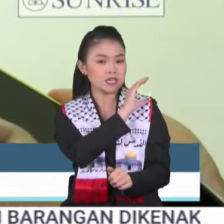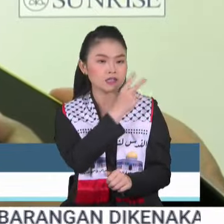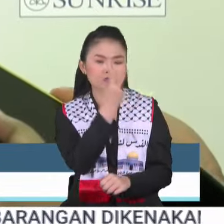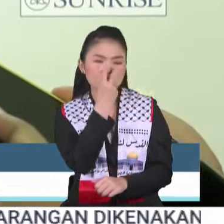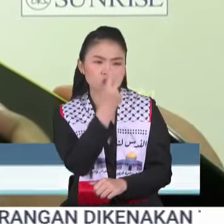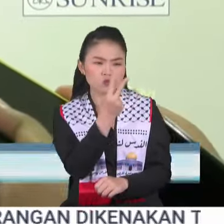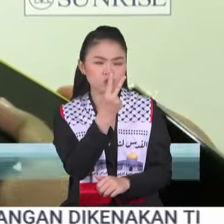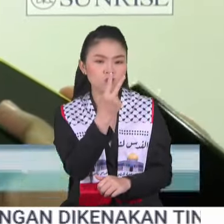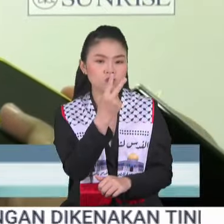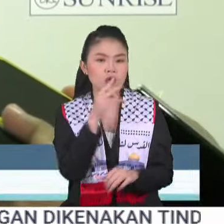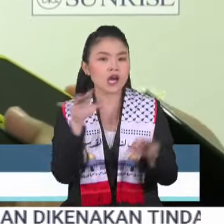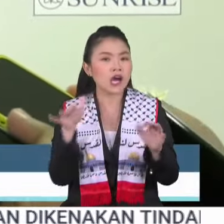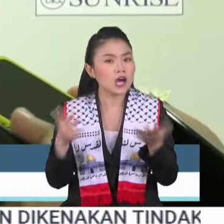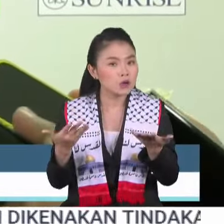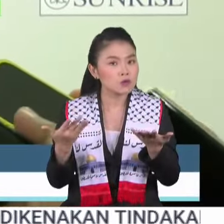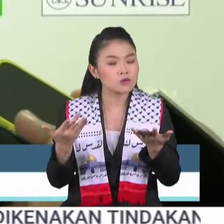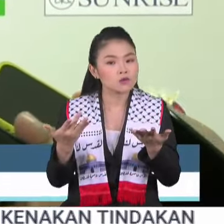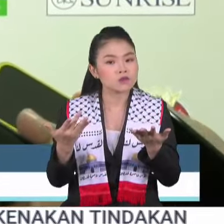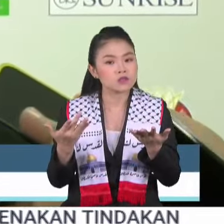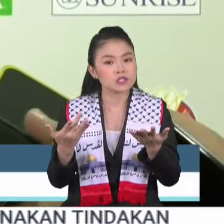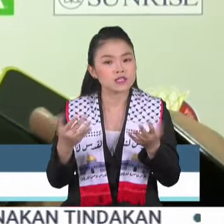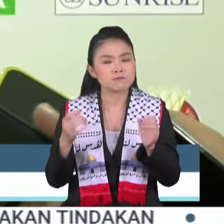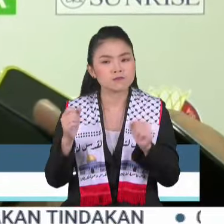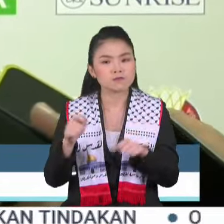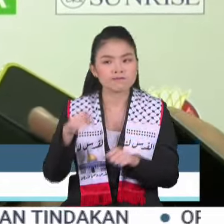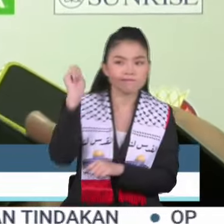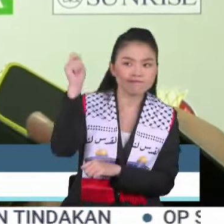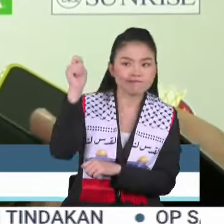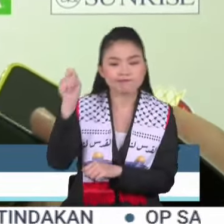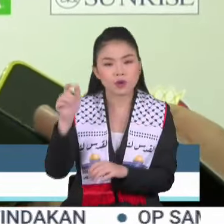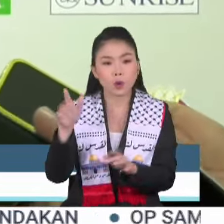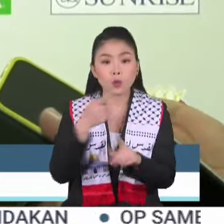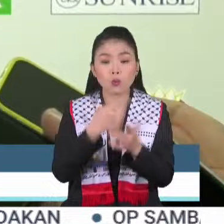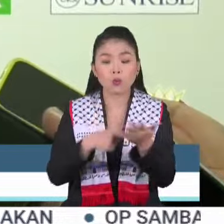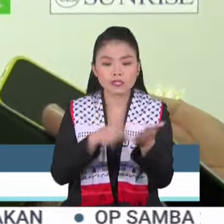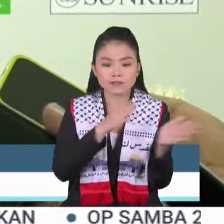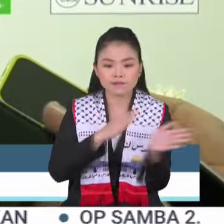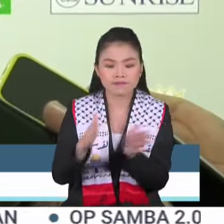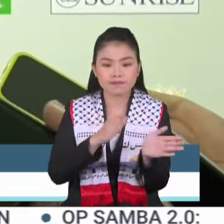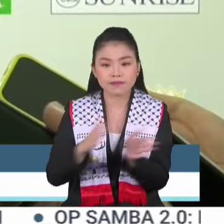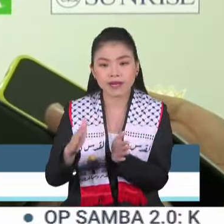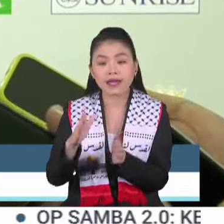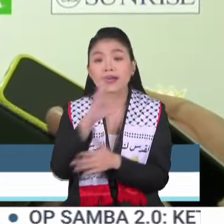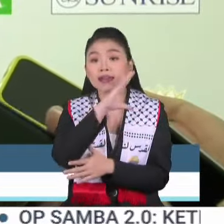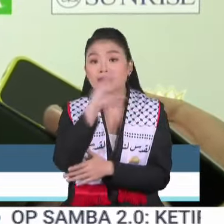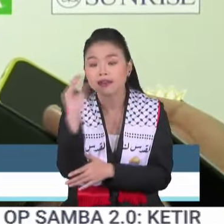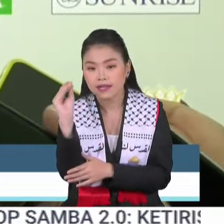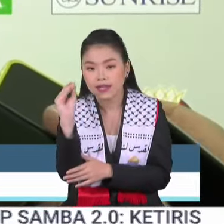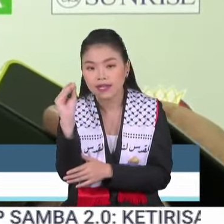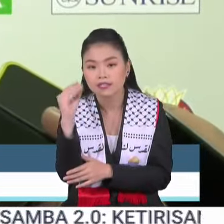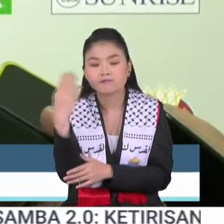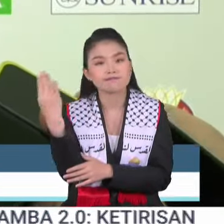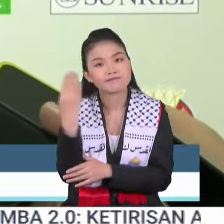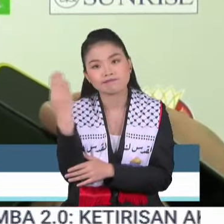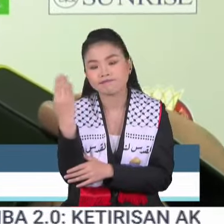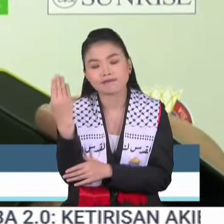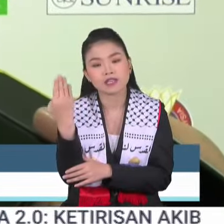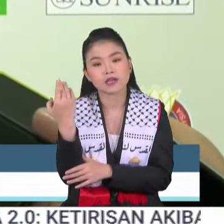tengok macam mana boleh main, apa strategi boleh guna dan juga of course as usual kita